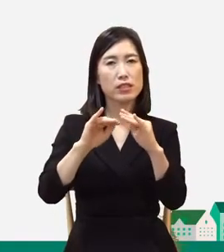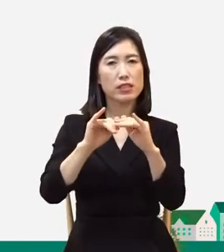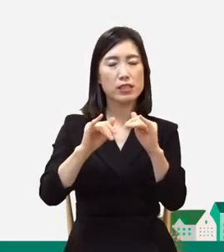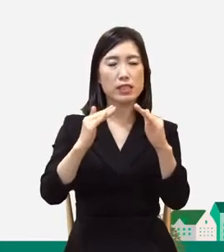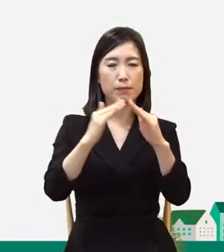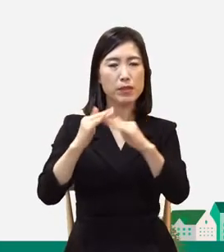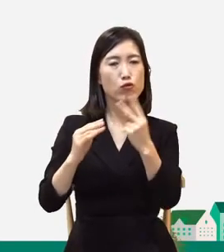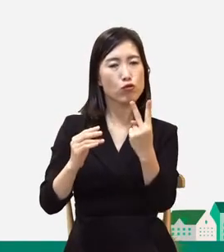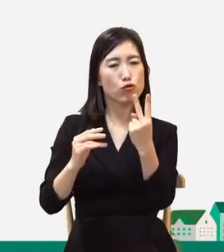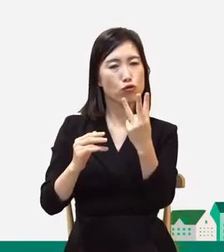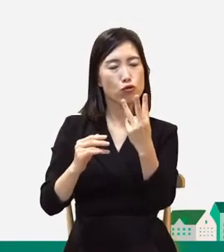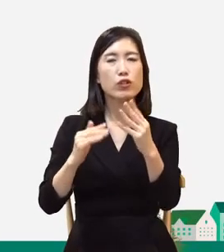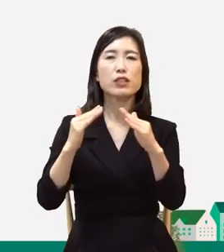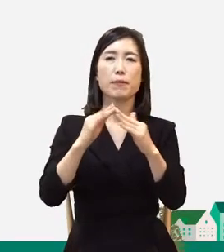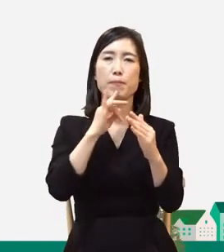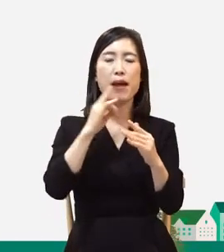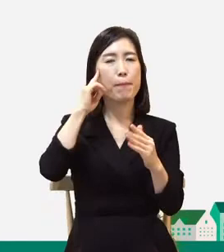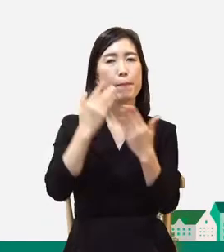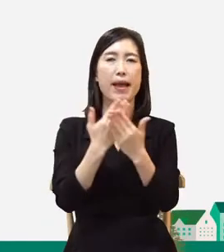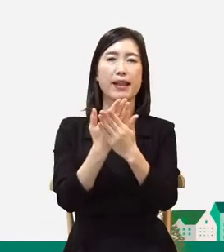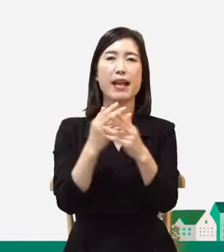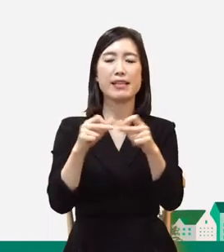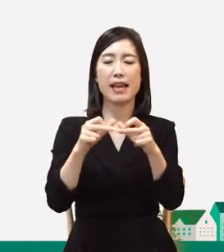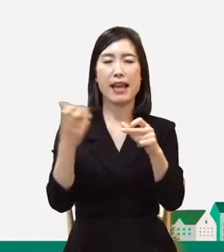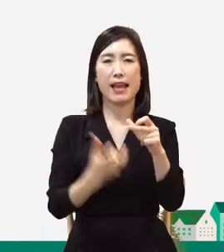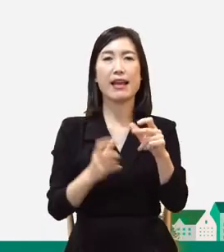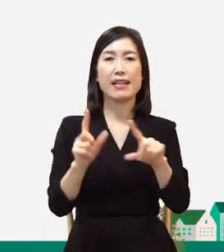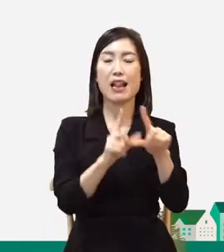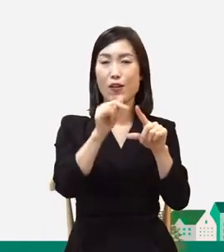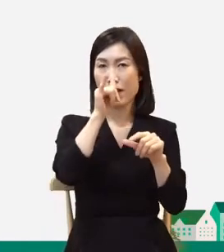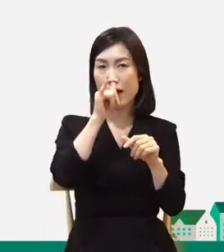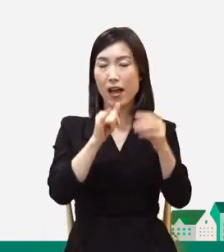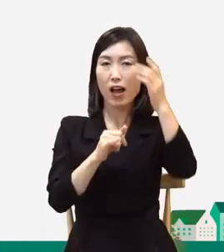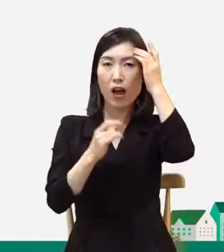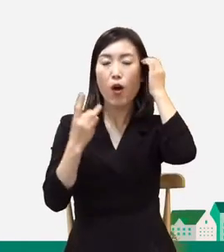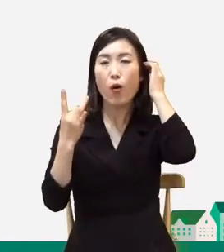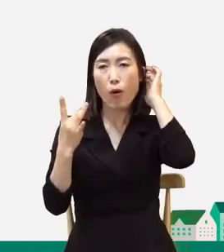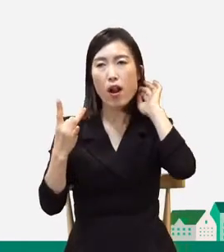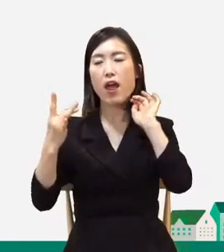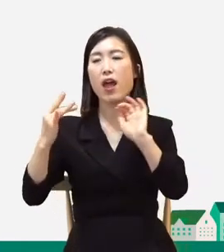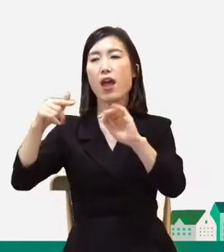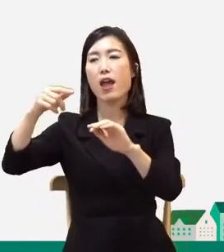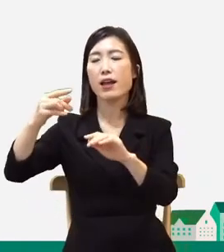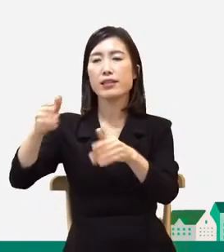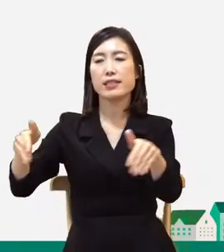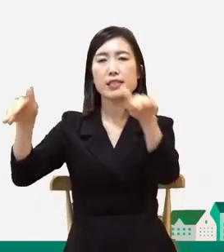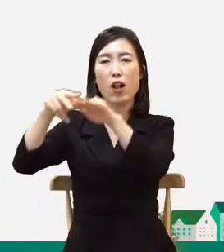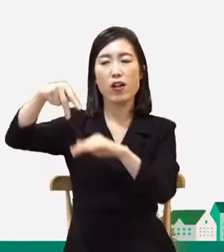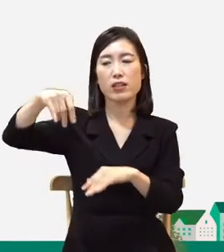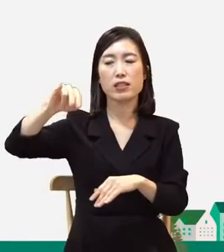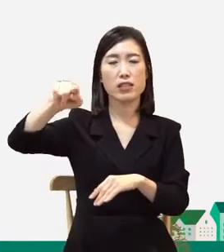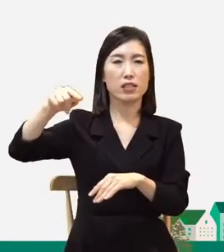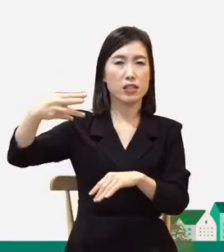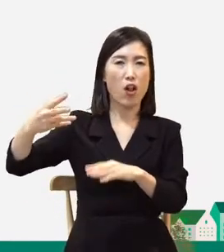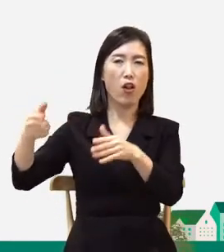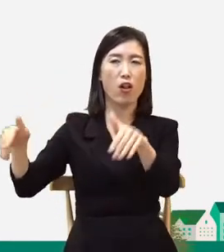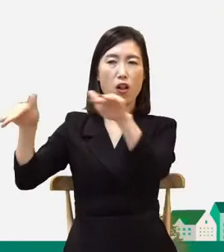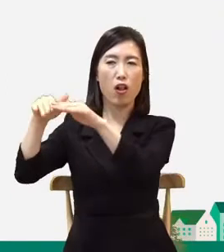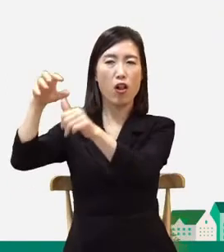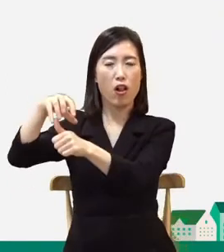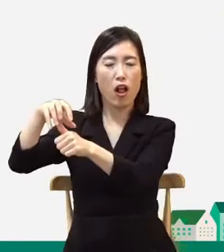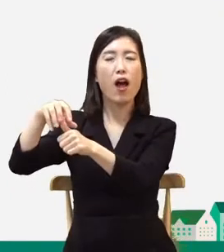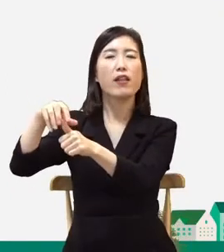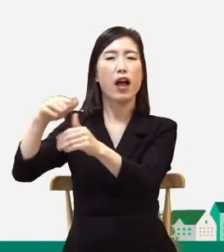거라고 보시면 되고요. 그 시설 퇴소를 하시고 처음에 독립을 저희 집에서 직접 하셨다 그래서 뭐 사실 모델 자체로는 지원주택과